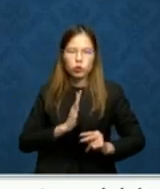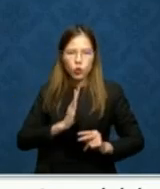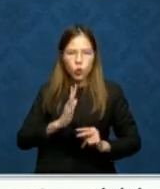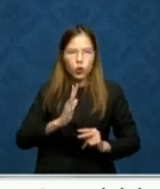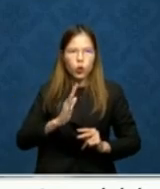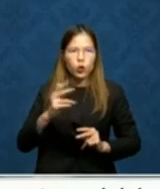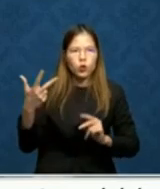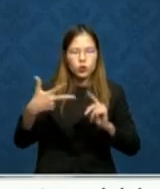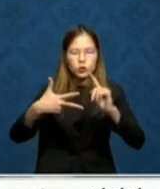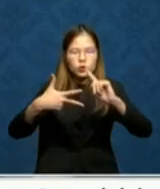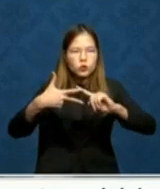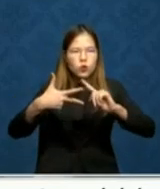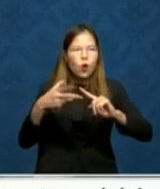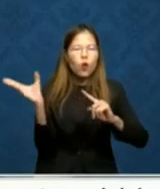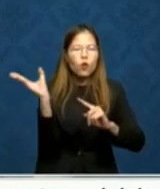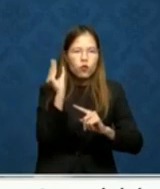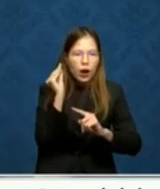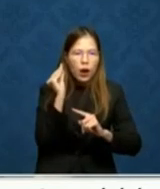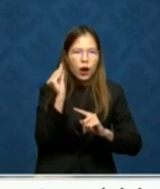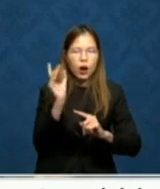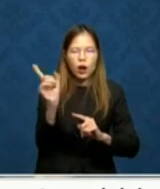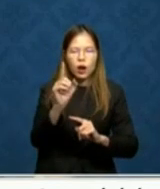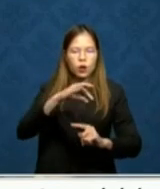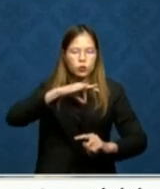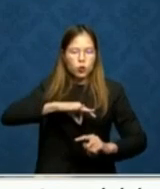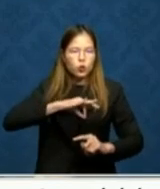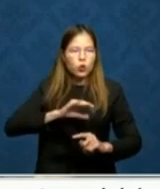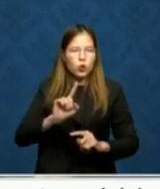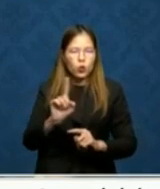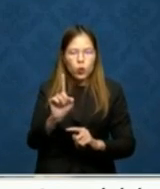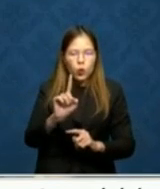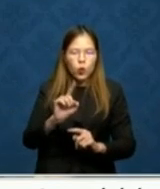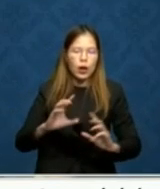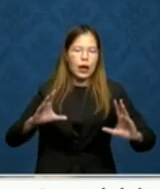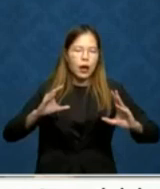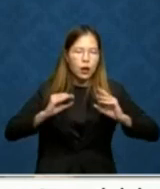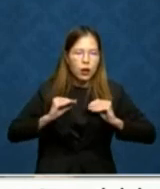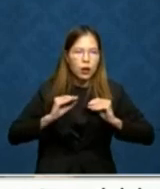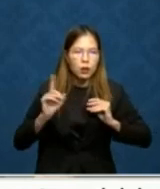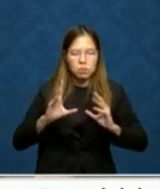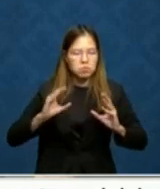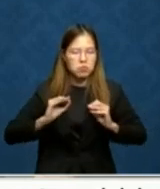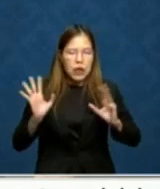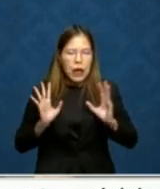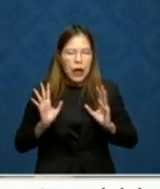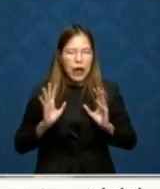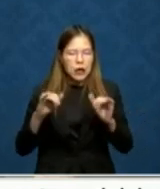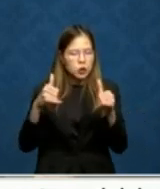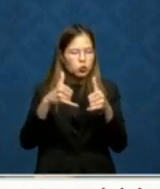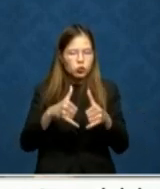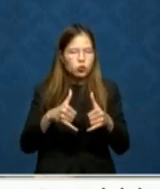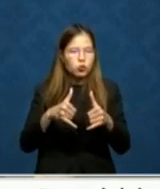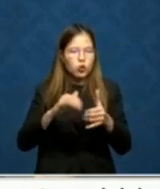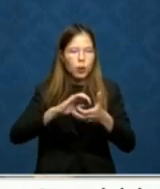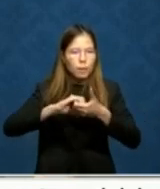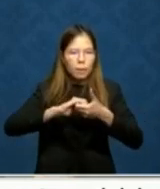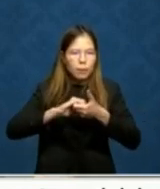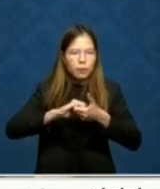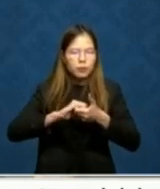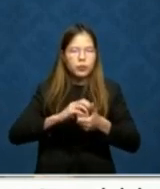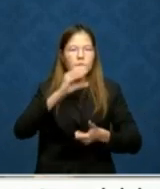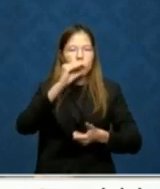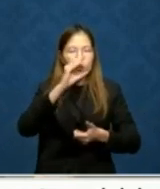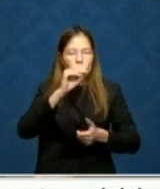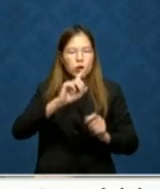ค่ะ2ฟังค่ะฟังความรู้สึกฟังการอนุญาตและไม่อนุญาตจากคู่ความสัมพันธ์ทั้งทางวาจ